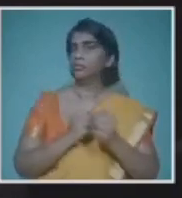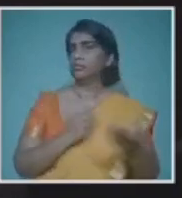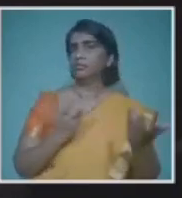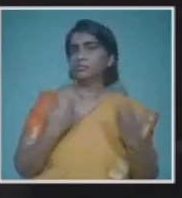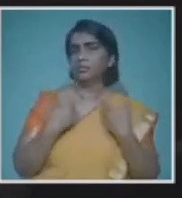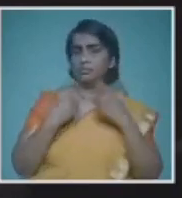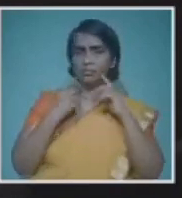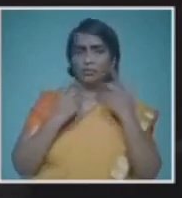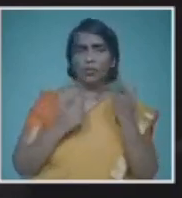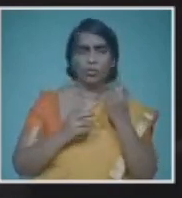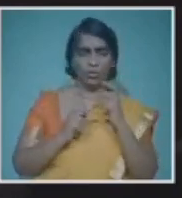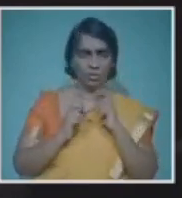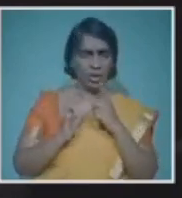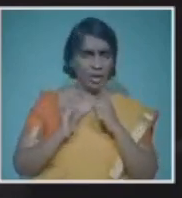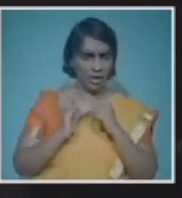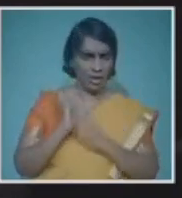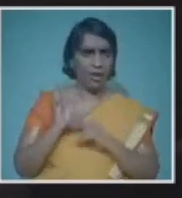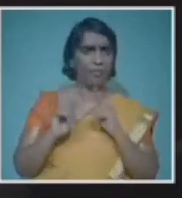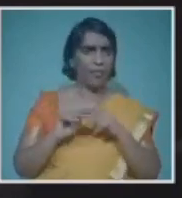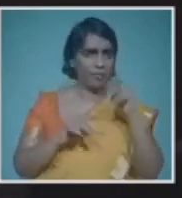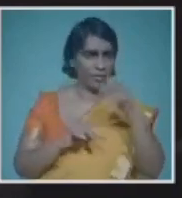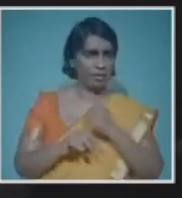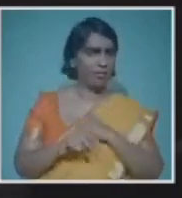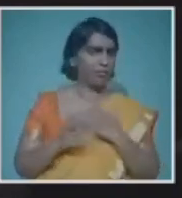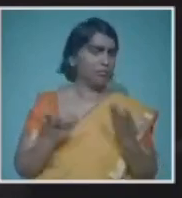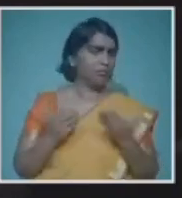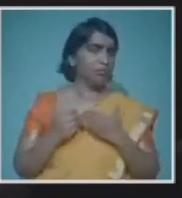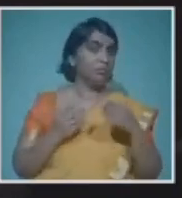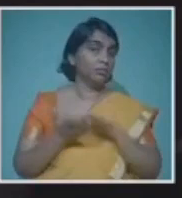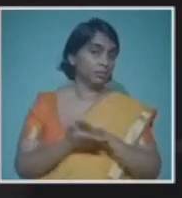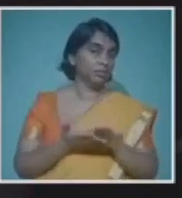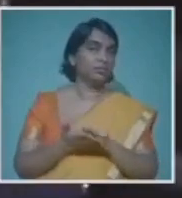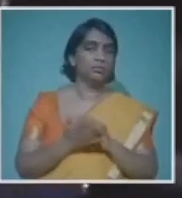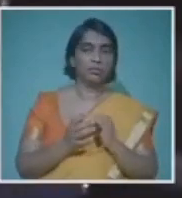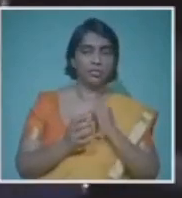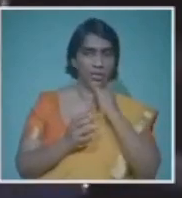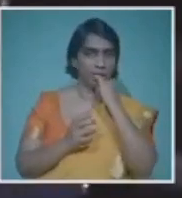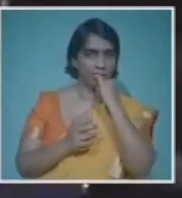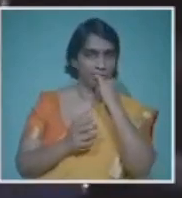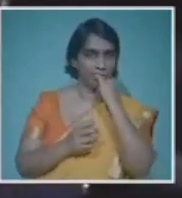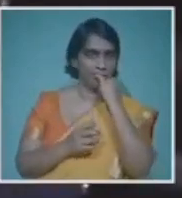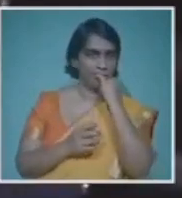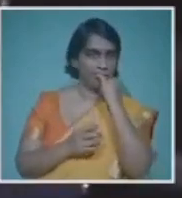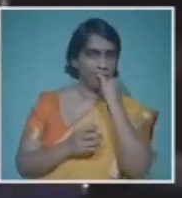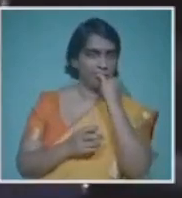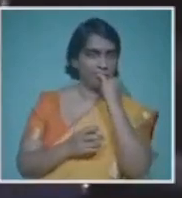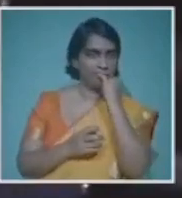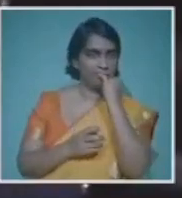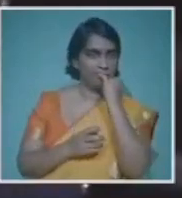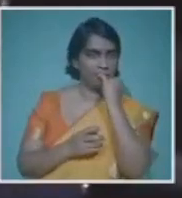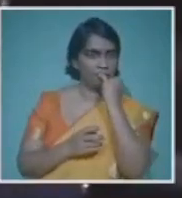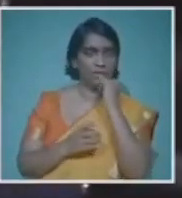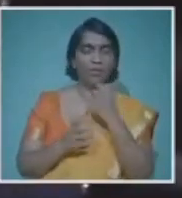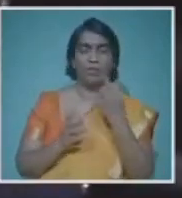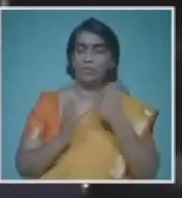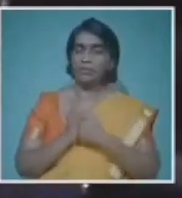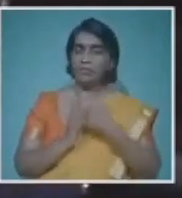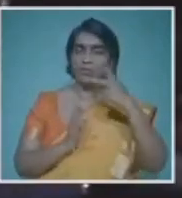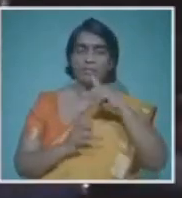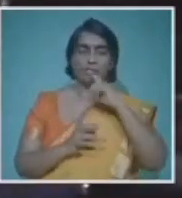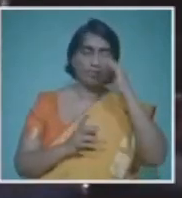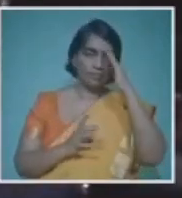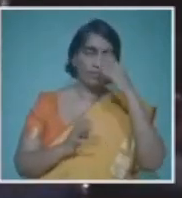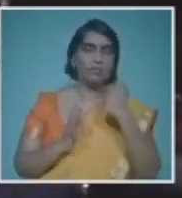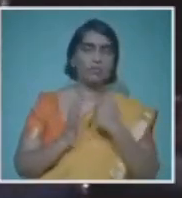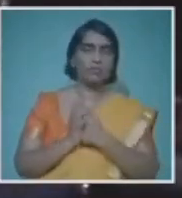දන්නේ මුල්‍යාර මුදලයකට කැමති නැද්ද කියලා. මොකක් වුණත් ඒක නිවැරදි කරන්න. ගරු නියෝජ්‍ය කතානායකතුමනි, ගරු විමල් වීරවංශ